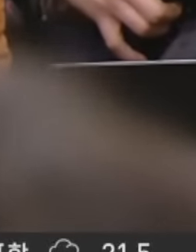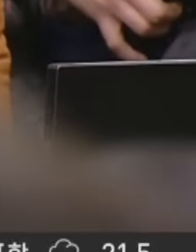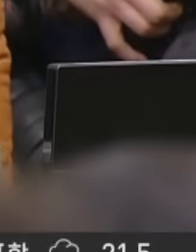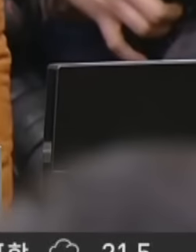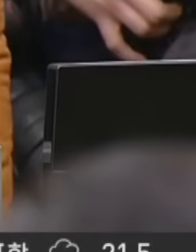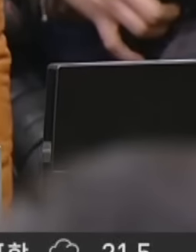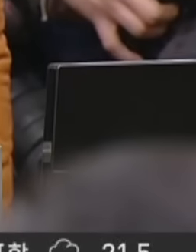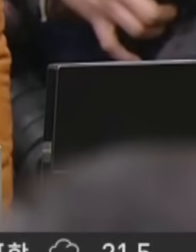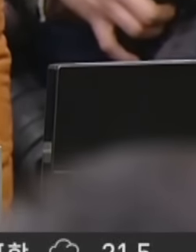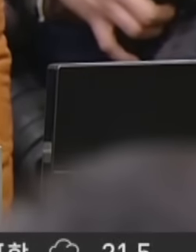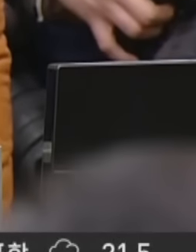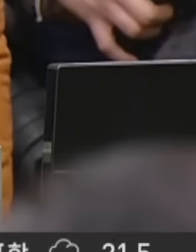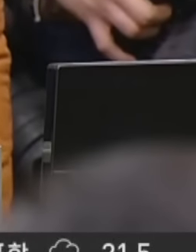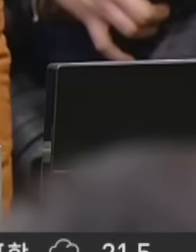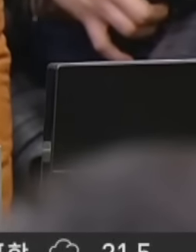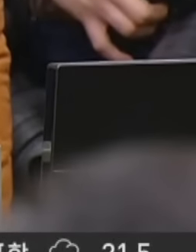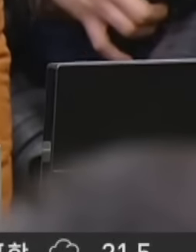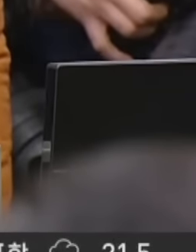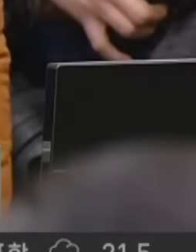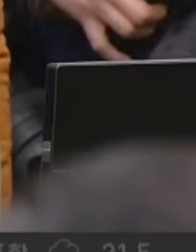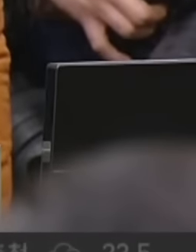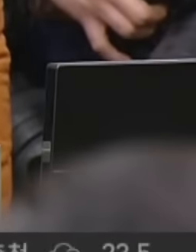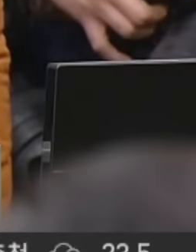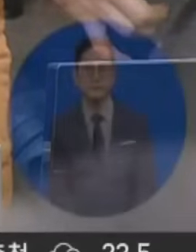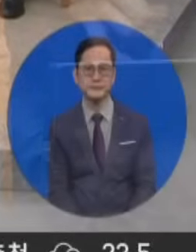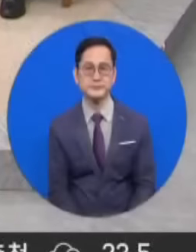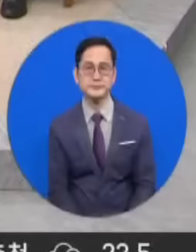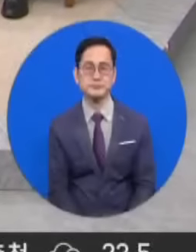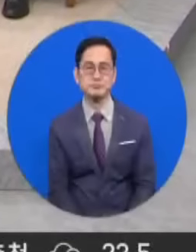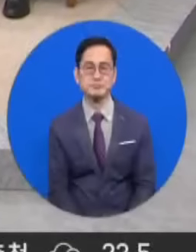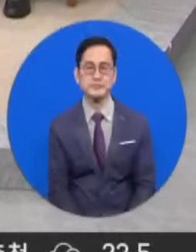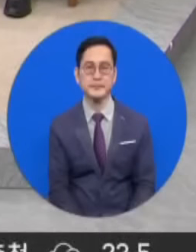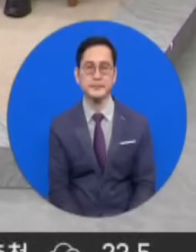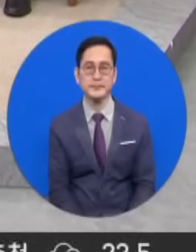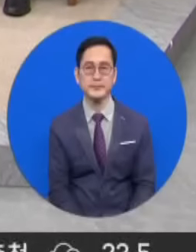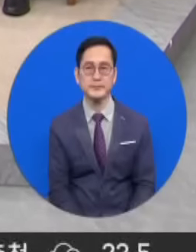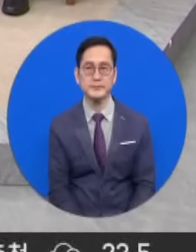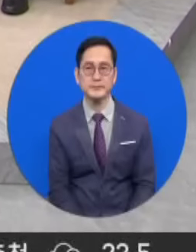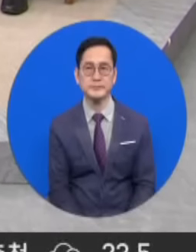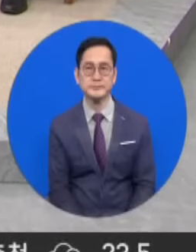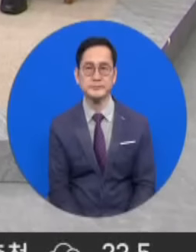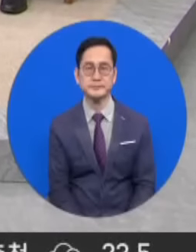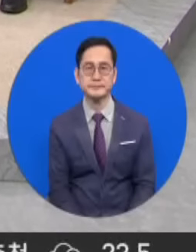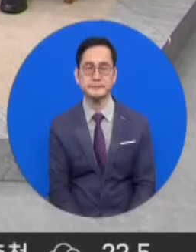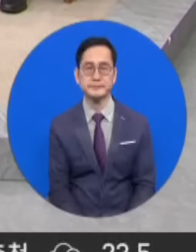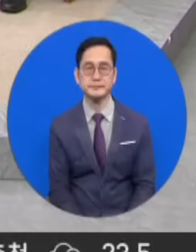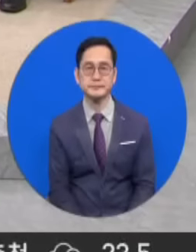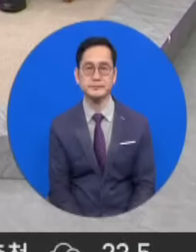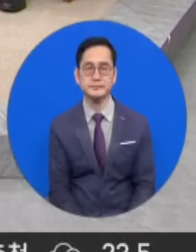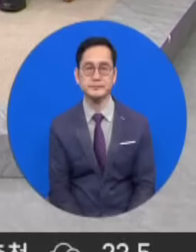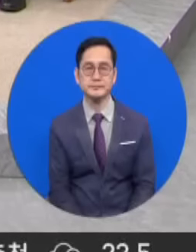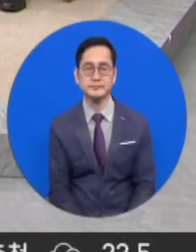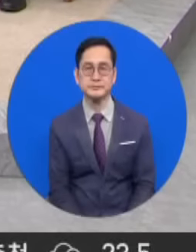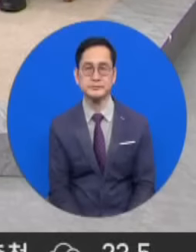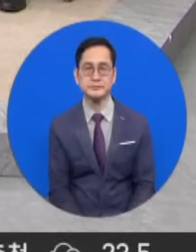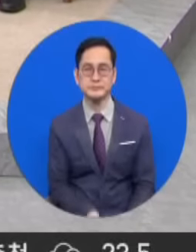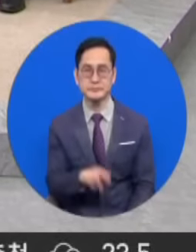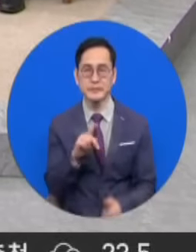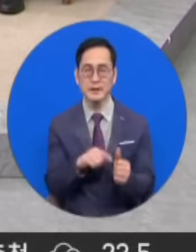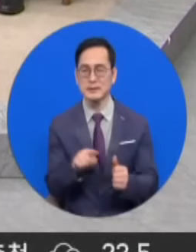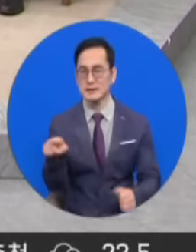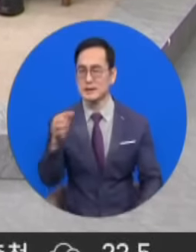저도 좀 더 노력을 하겠습니다. 자, 이제 박찬대 운영위 상임위원장이 이제